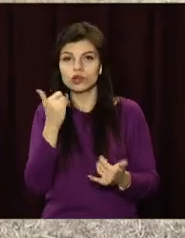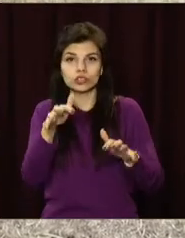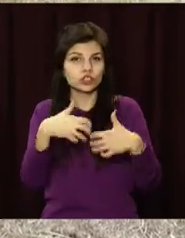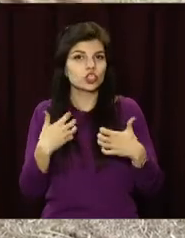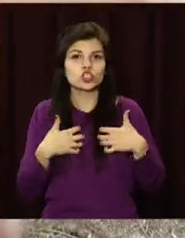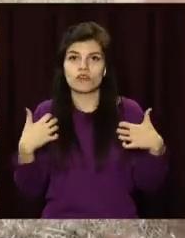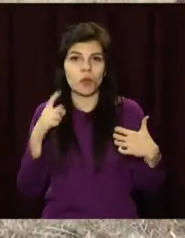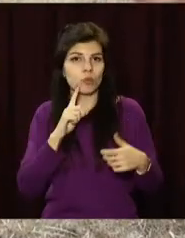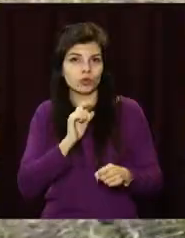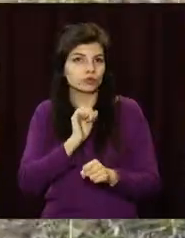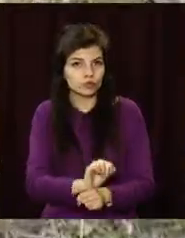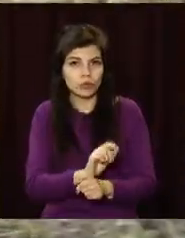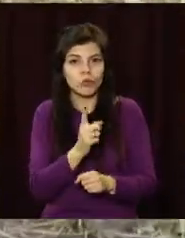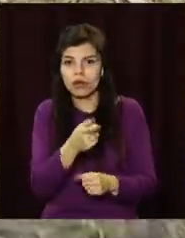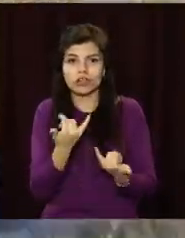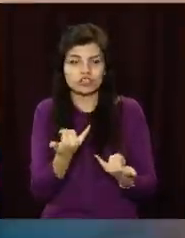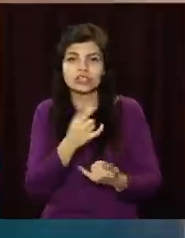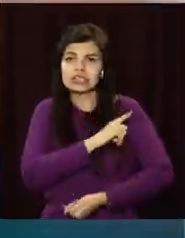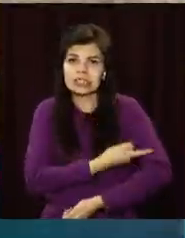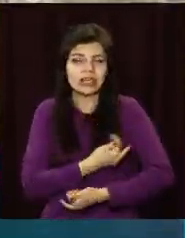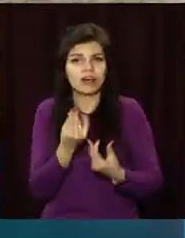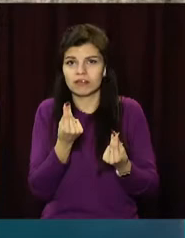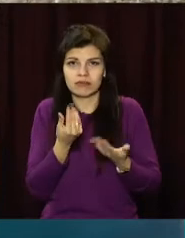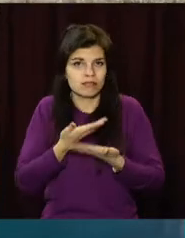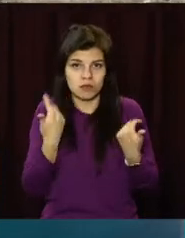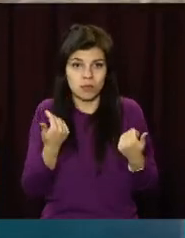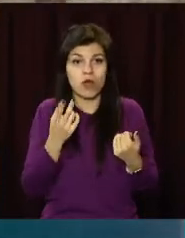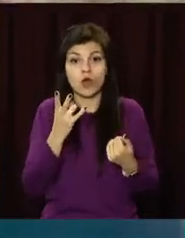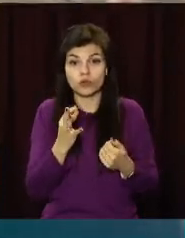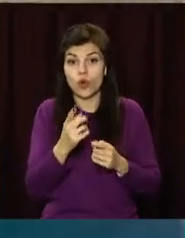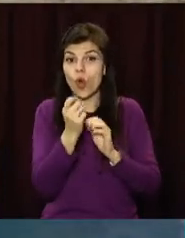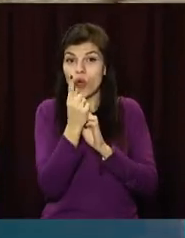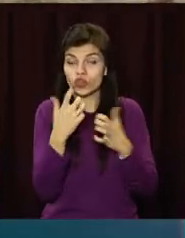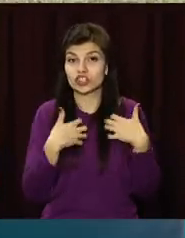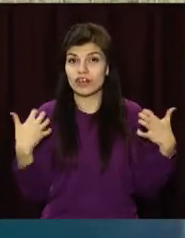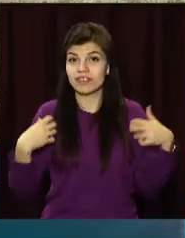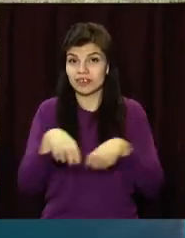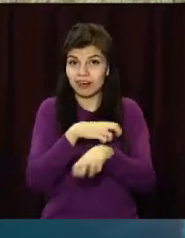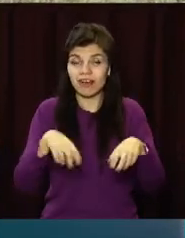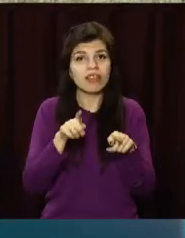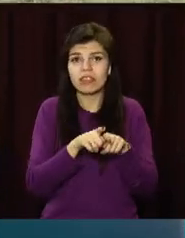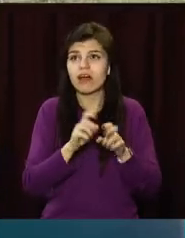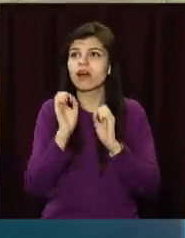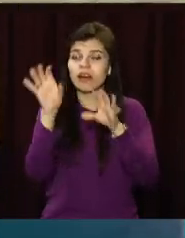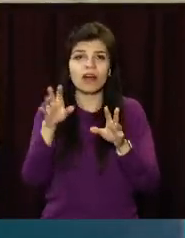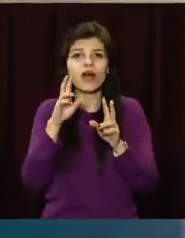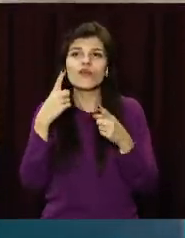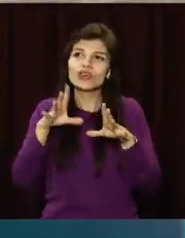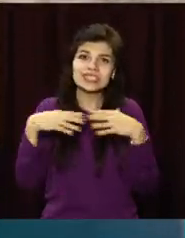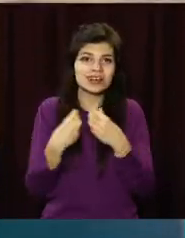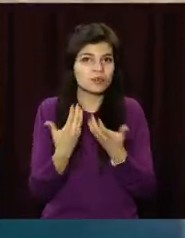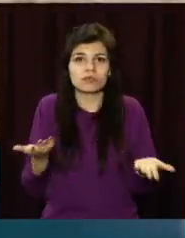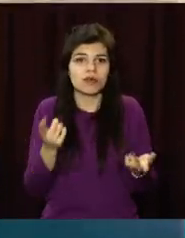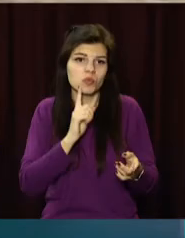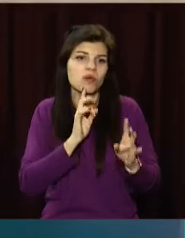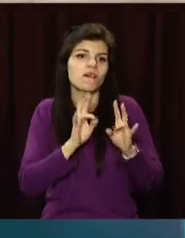нових тварин. Каже, вже немає на це ані сил, ані коштів. Проте 11 улюбленців, яких так і не зміг прилаштувати в нові родини, так і